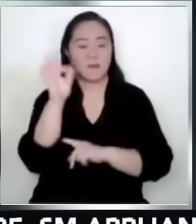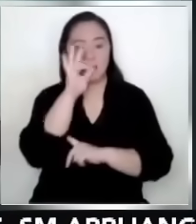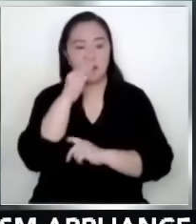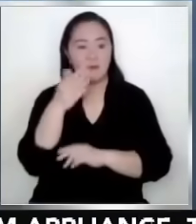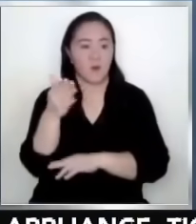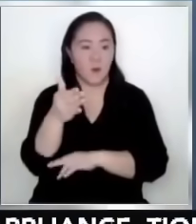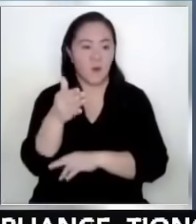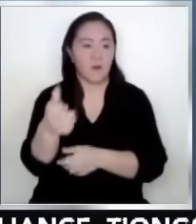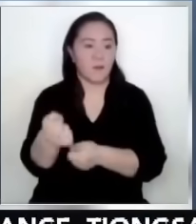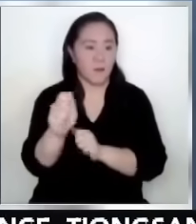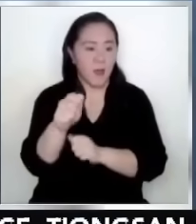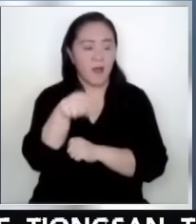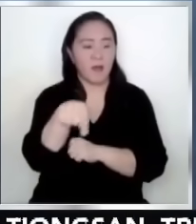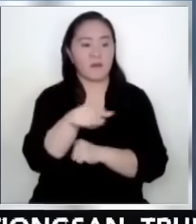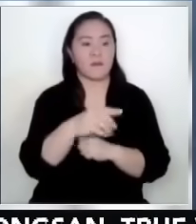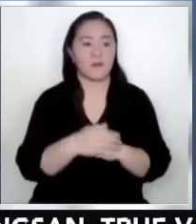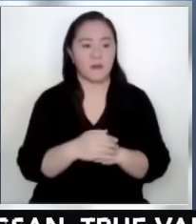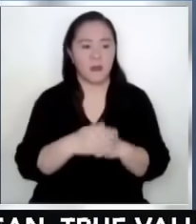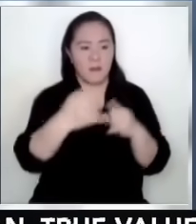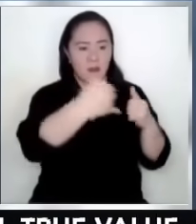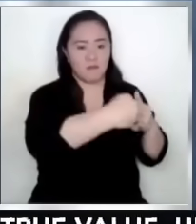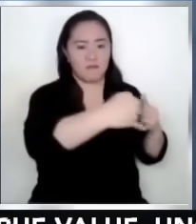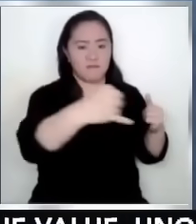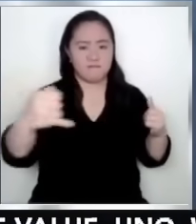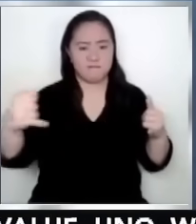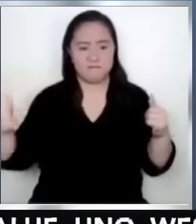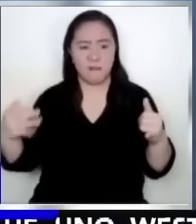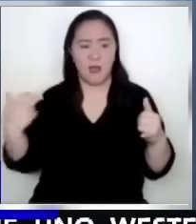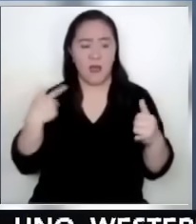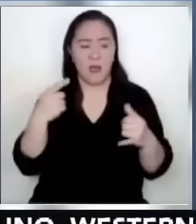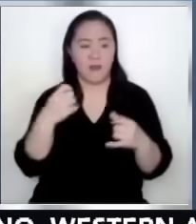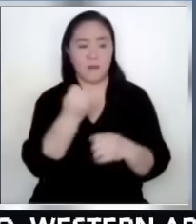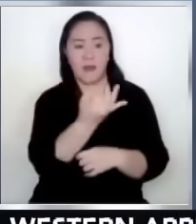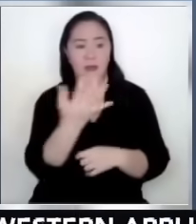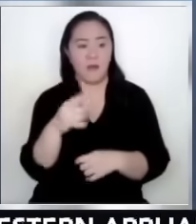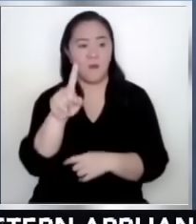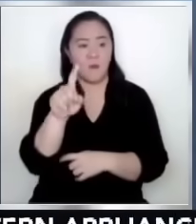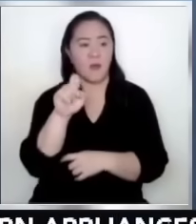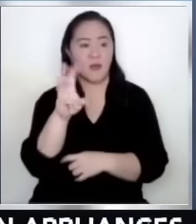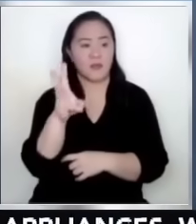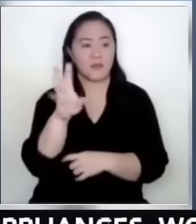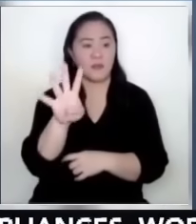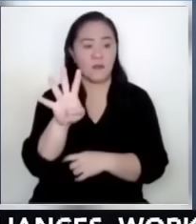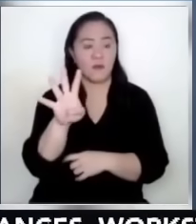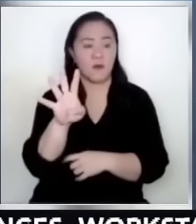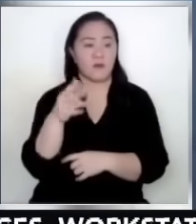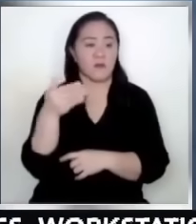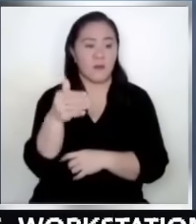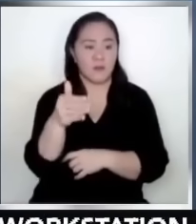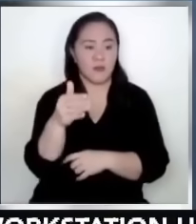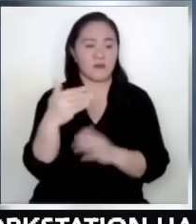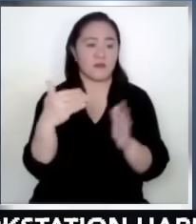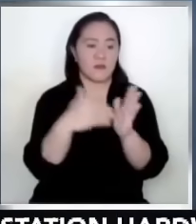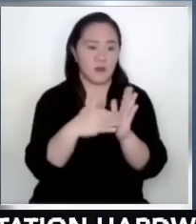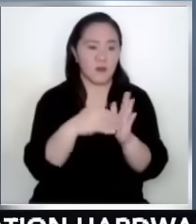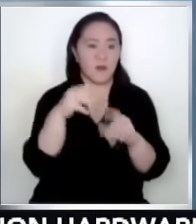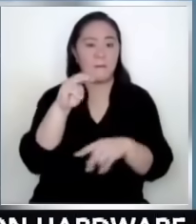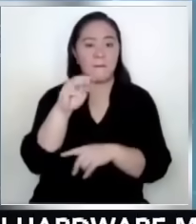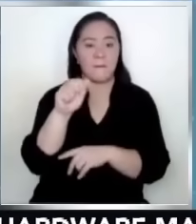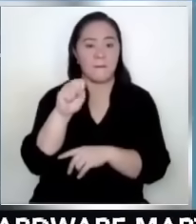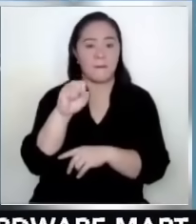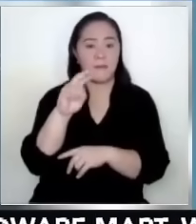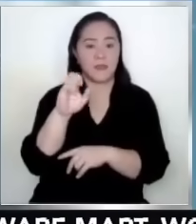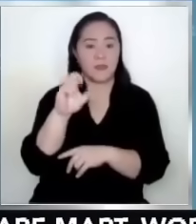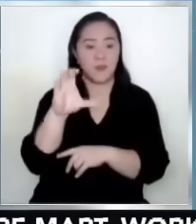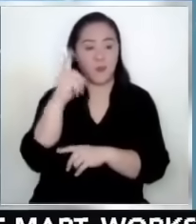ng harang, nakahango na mga Pilipino ng 164 toneladang isda sa Bajo de Masinloc sa loob lang ng isang araw.